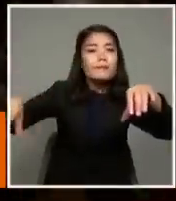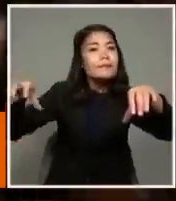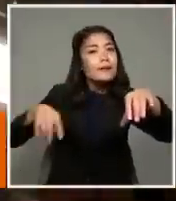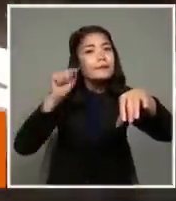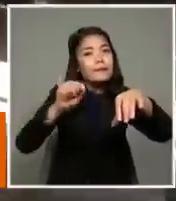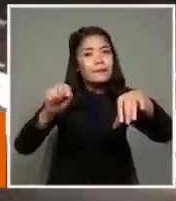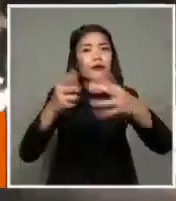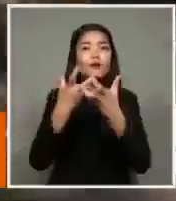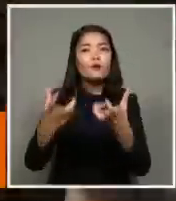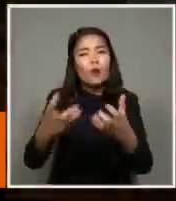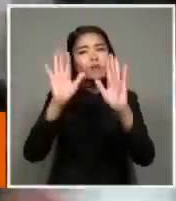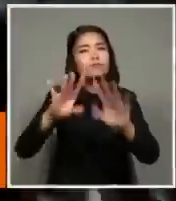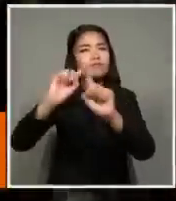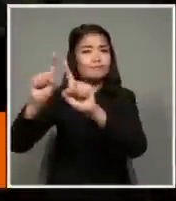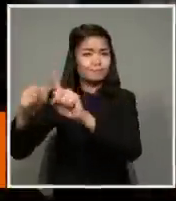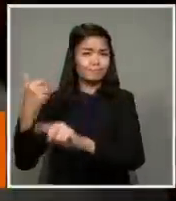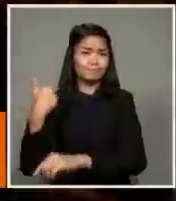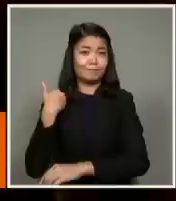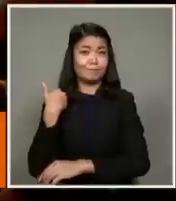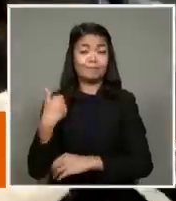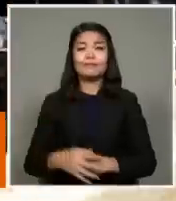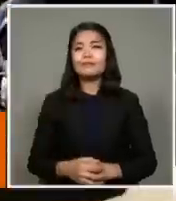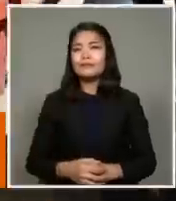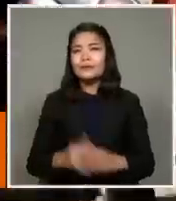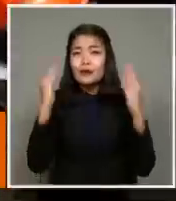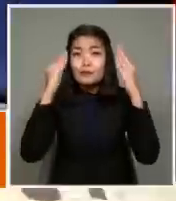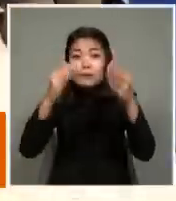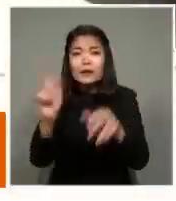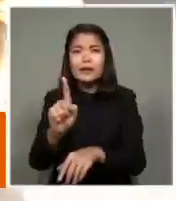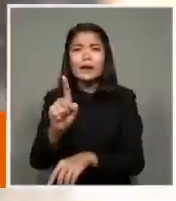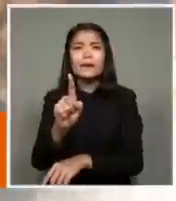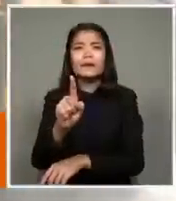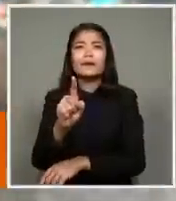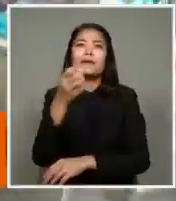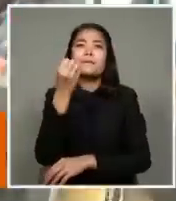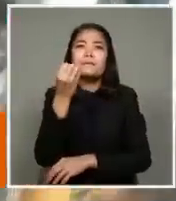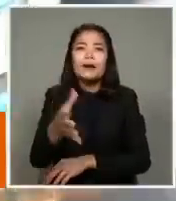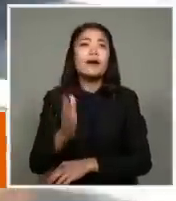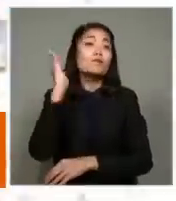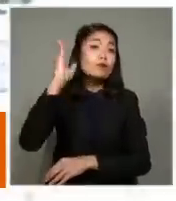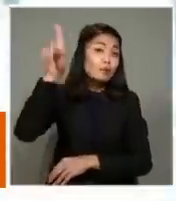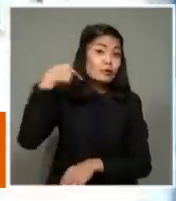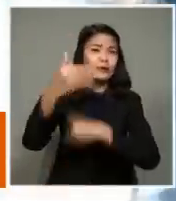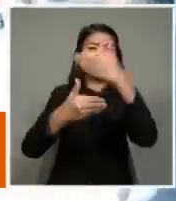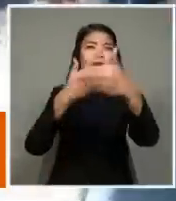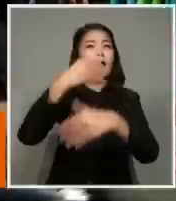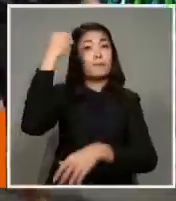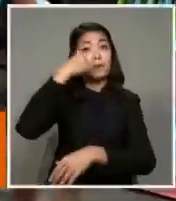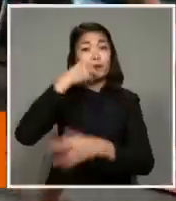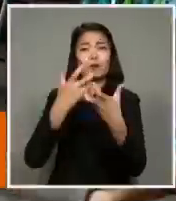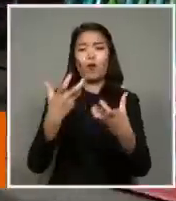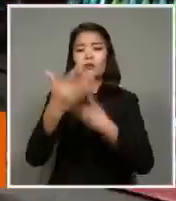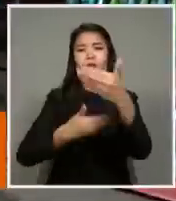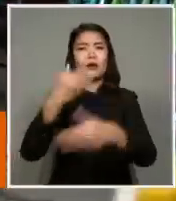ไปนะคะสินค้าก็แตกต่างกันออกไปแต่ก็จะเจาะจงเฉพาะทางค่ะอย่างเช่นพ่อค้าแม่ค้าที่เขาคลุกคลีขายของ